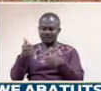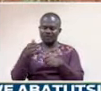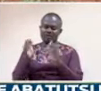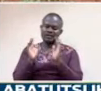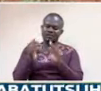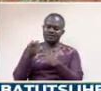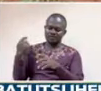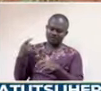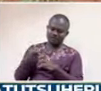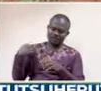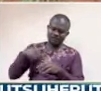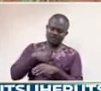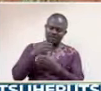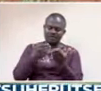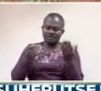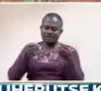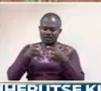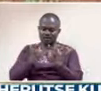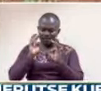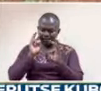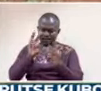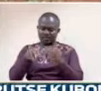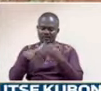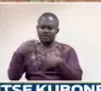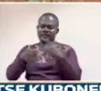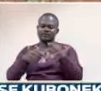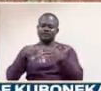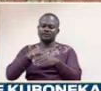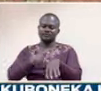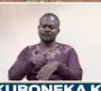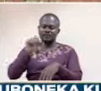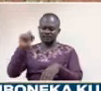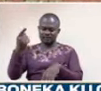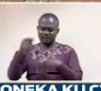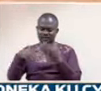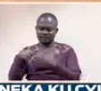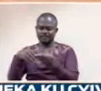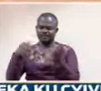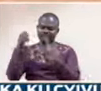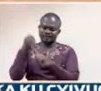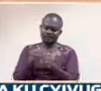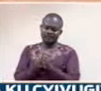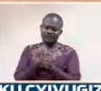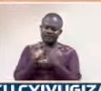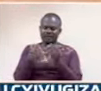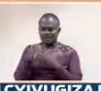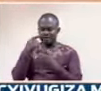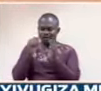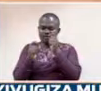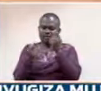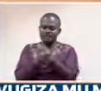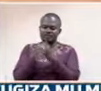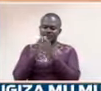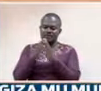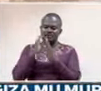rero byadushimishije ku buryo twumva tuzanakomeza, ku buryo n'umwanya wa mbere tunawifuza kandi tuzawuharanira. Aba baturage basanga kuvugurura umujyi wa